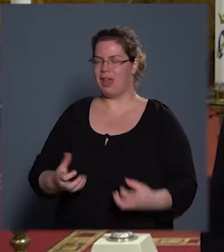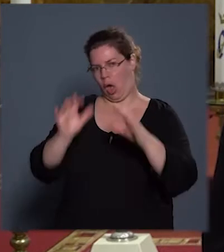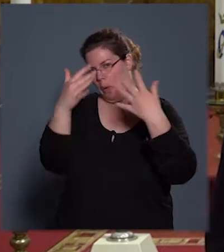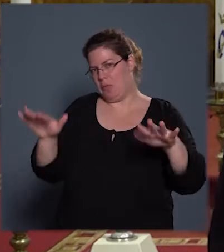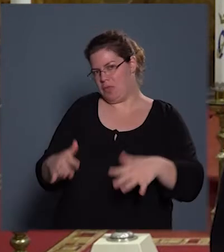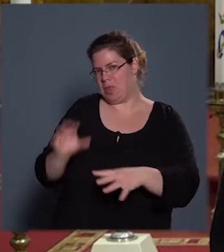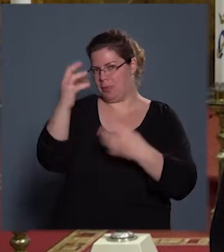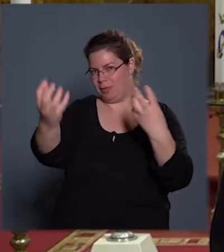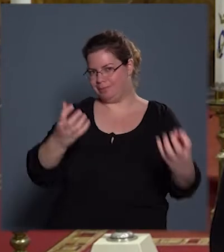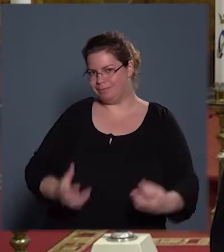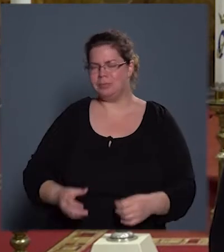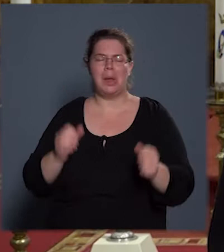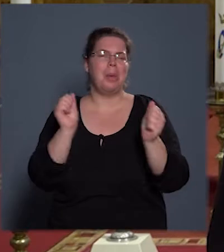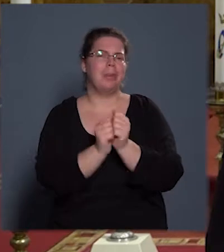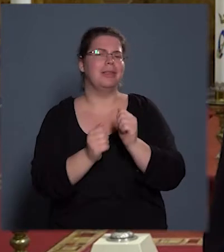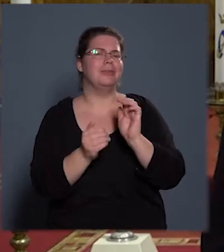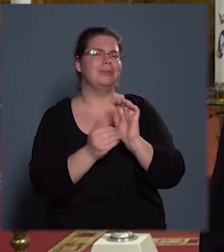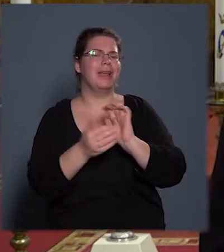holmik között egészen biztosan van még ilyen.